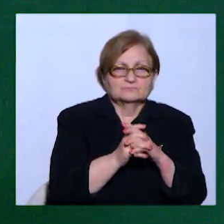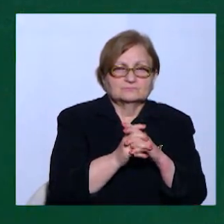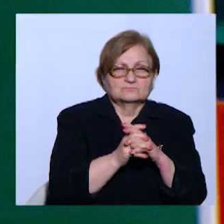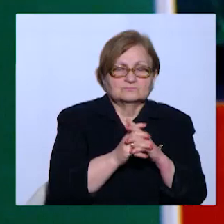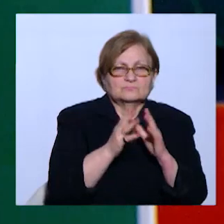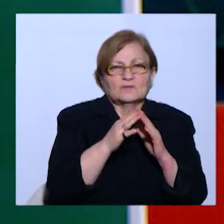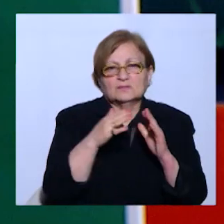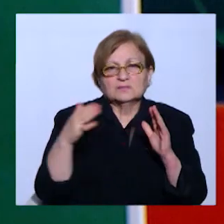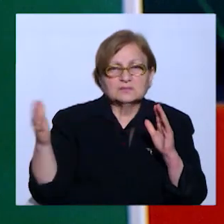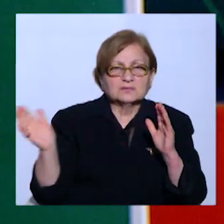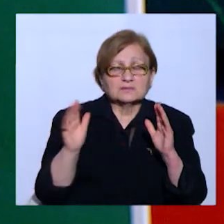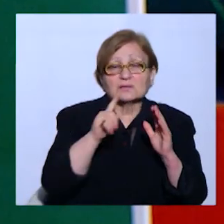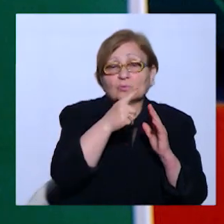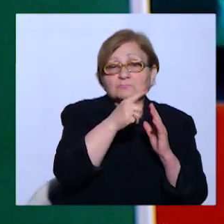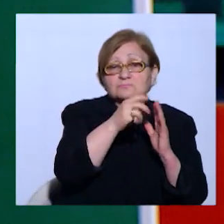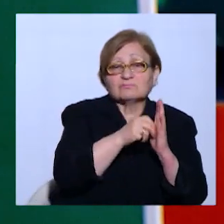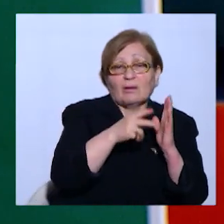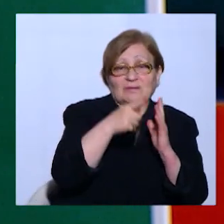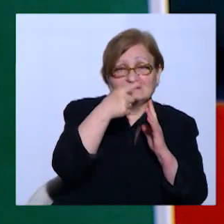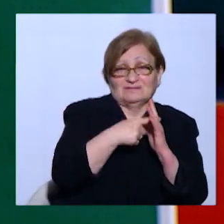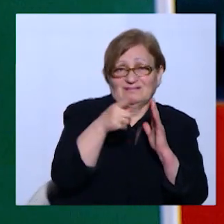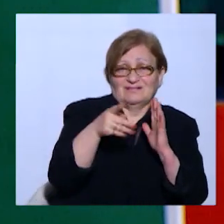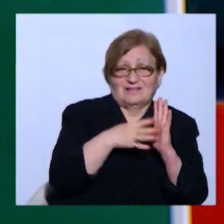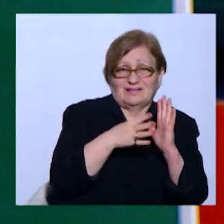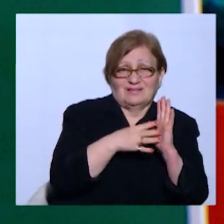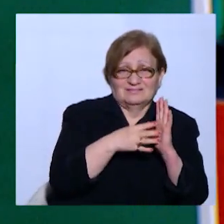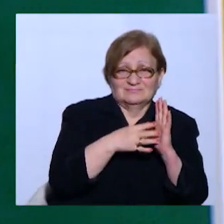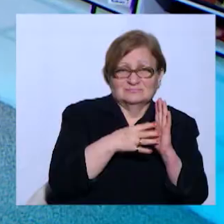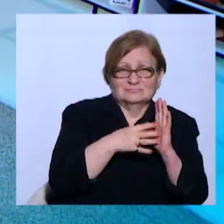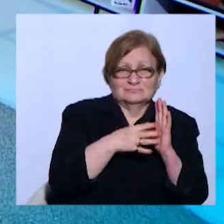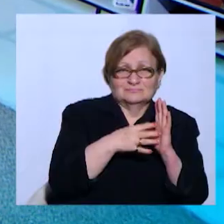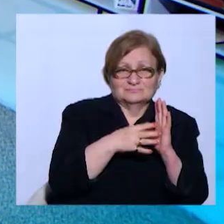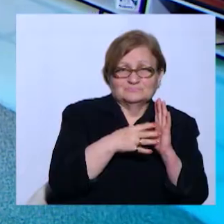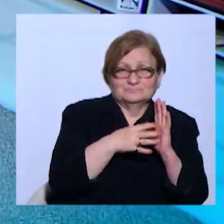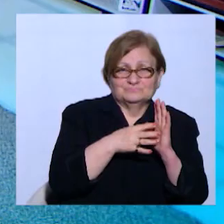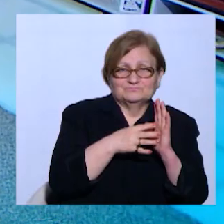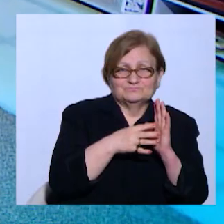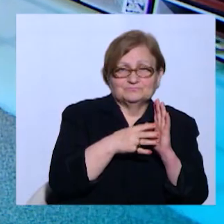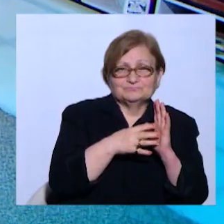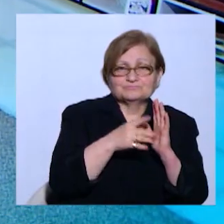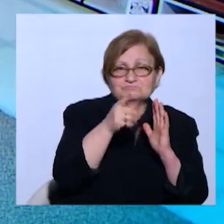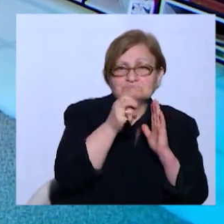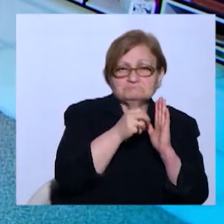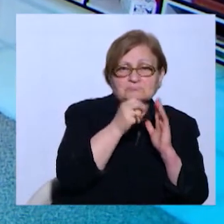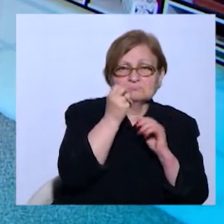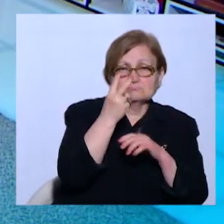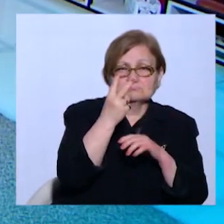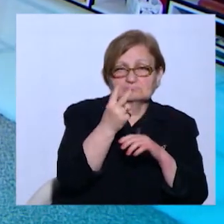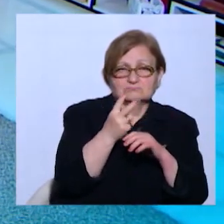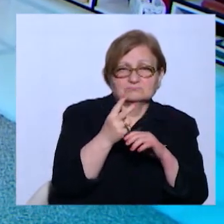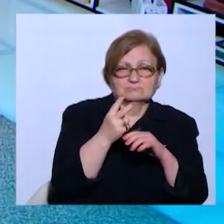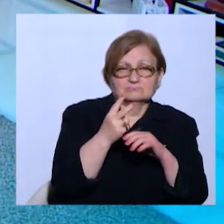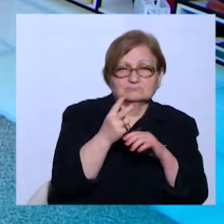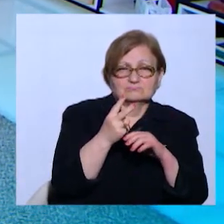იქით აღარ მივდივარ, ბუნებრივია. ხედავთ რა აღვნიშნეთ, რომ 9 არის რის გამყოფი, 18-ის გამყოფი, მაგრამ 12-ის არა. 2